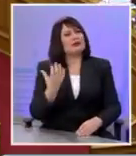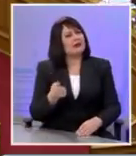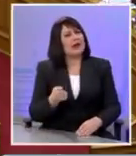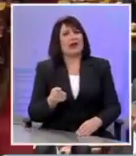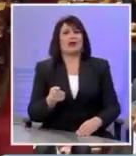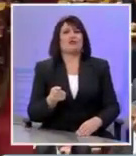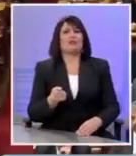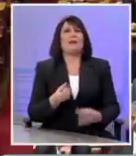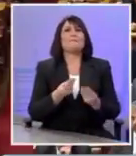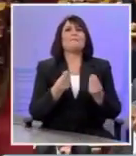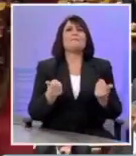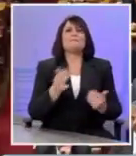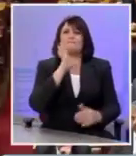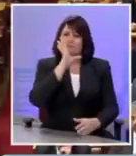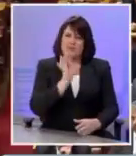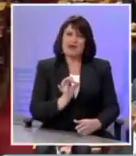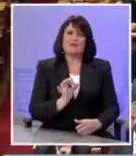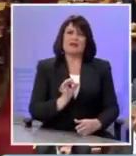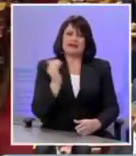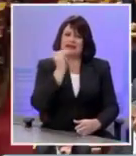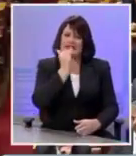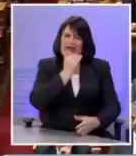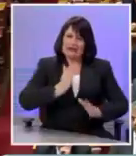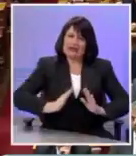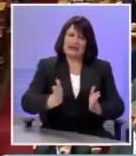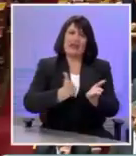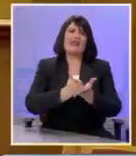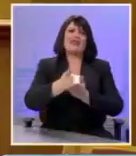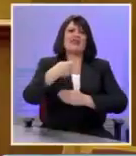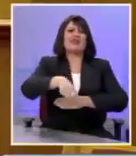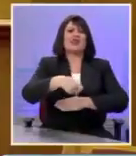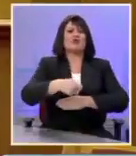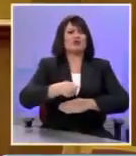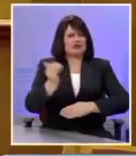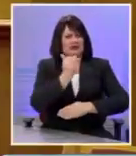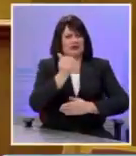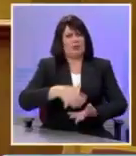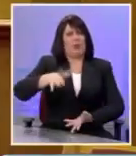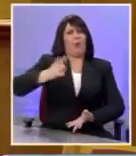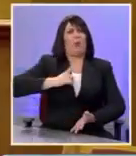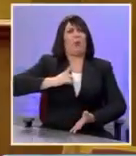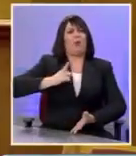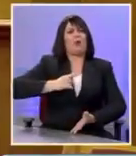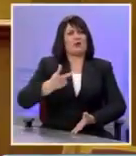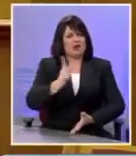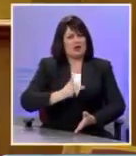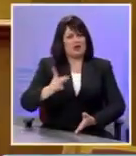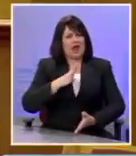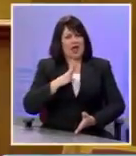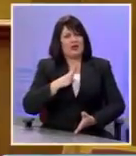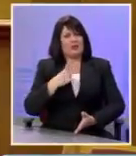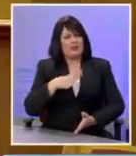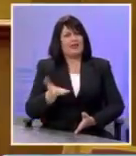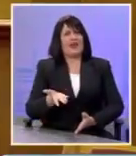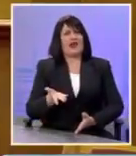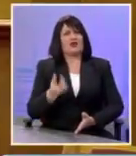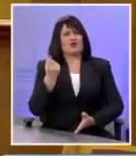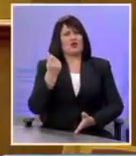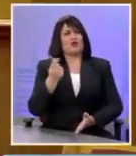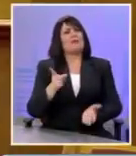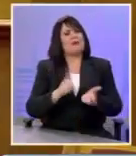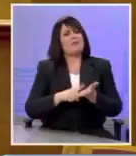υπάρξει ουσιαστικά επιτάχυση της δικαιοσύνης. Το απαιτεί και η κοινωνία και η